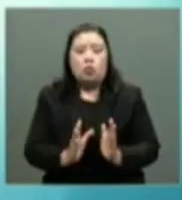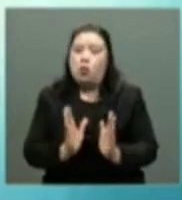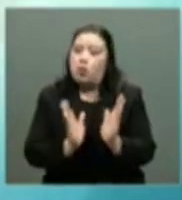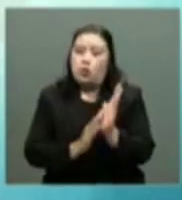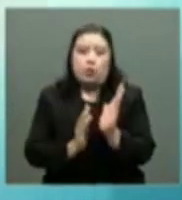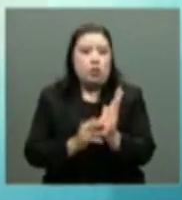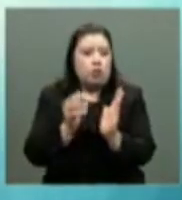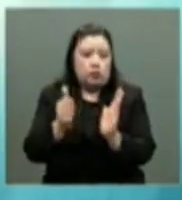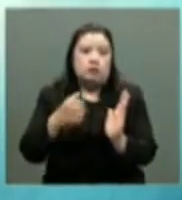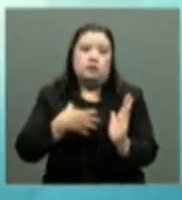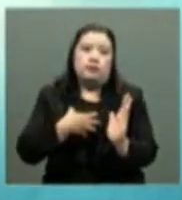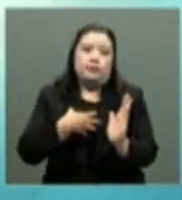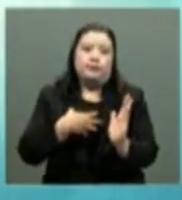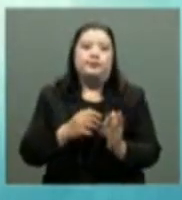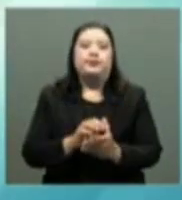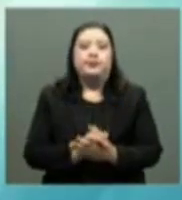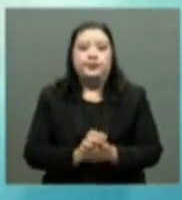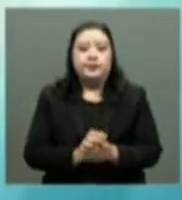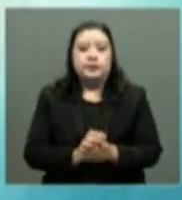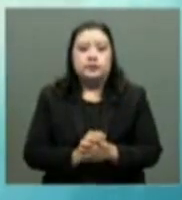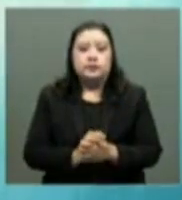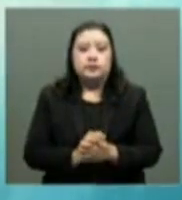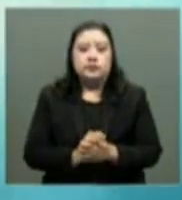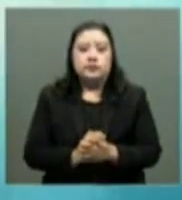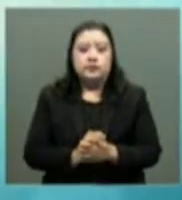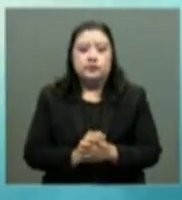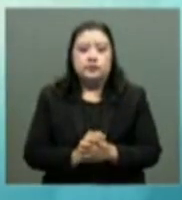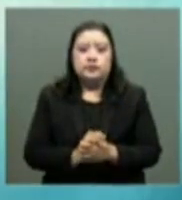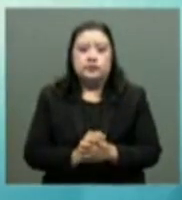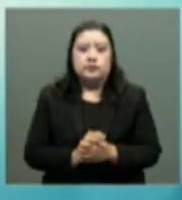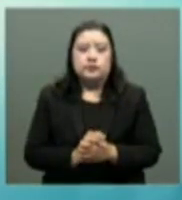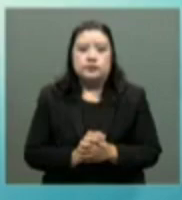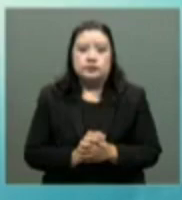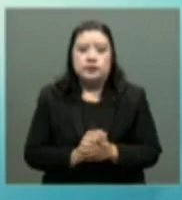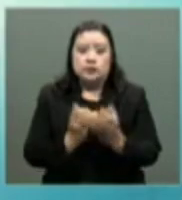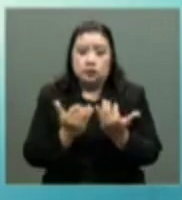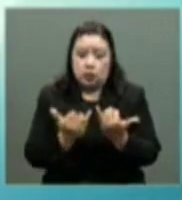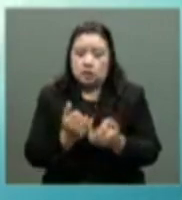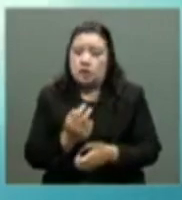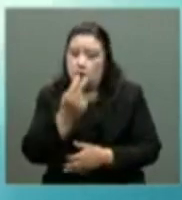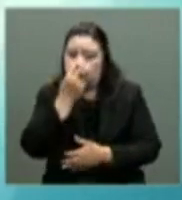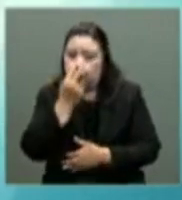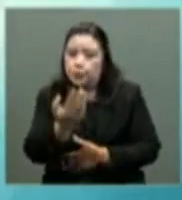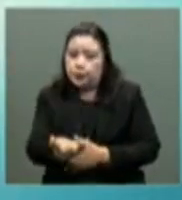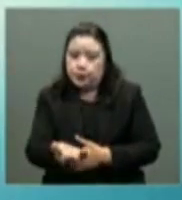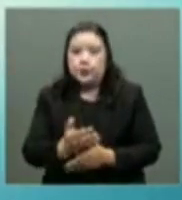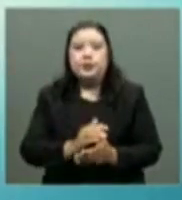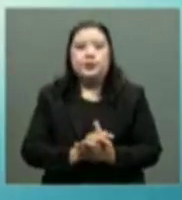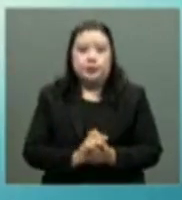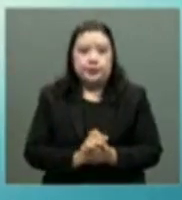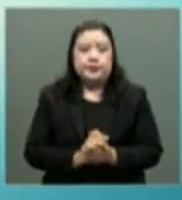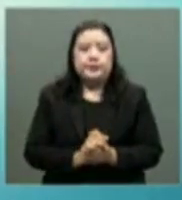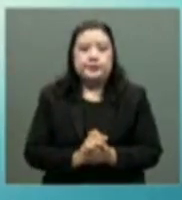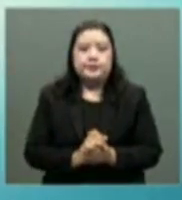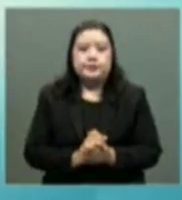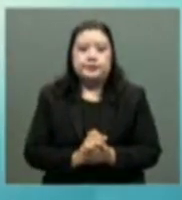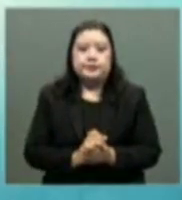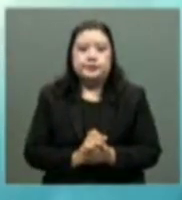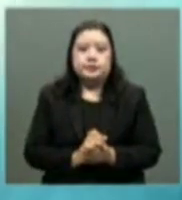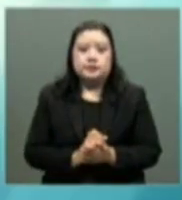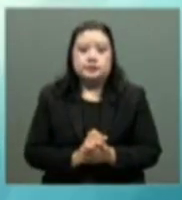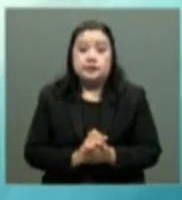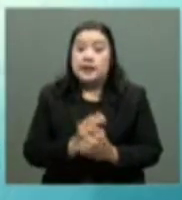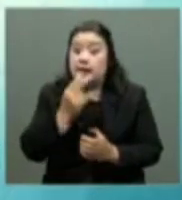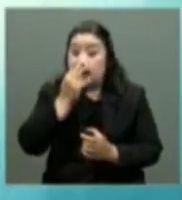มากๆเลยนะครับครับไปดูครับว่าวิเคราะห์ในครั้งนี้นะครับในแผน